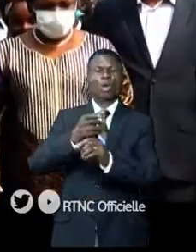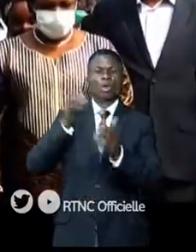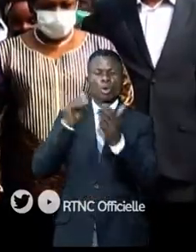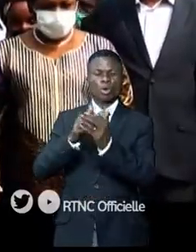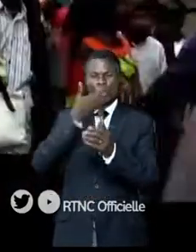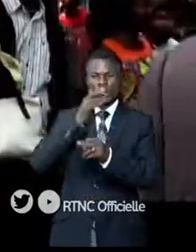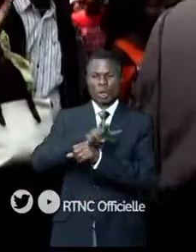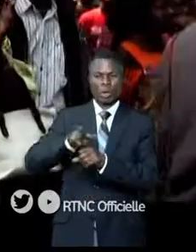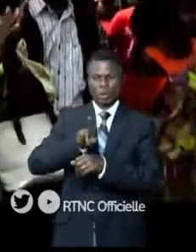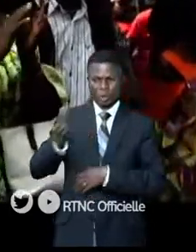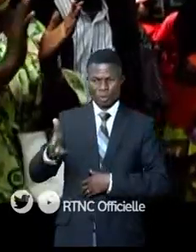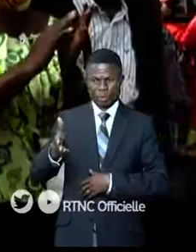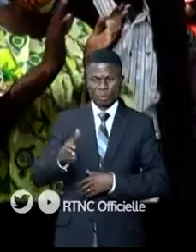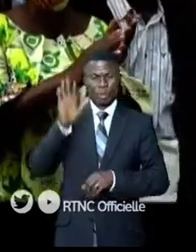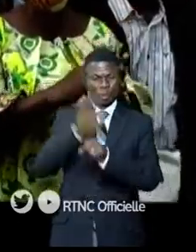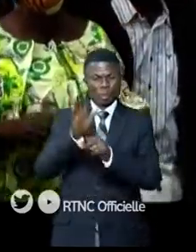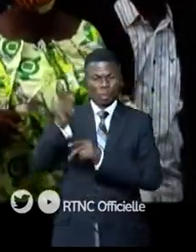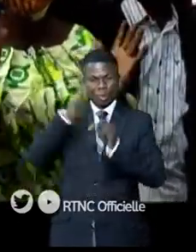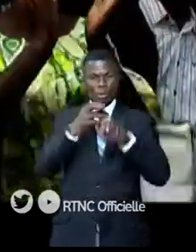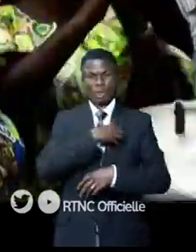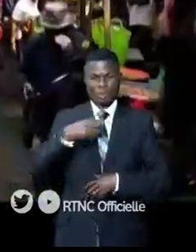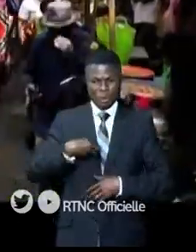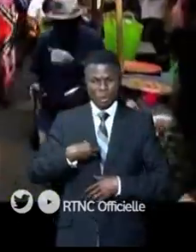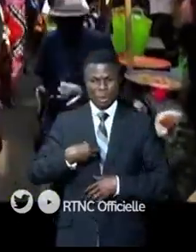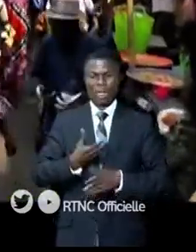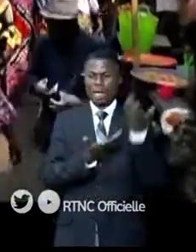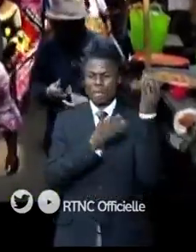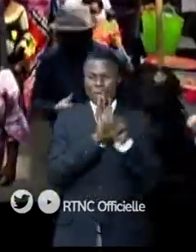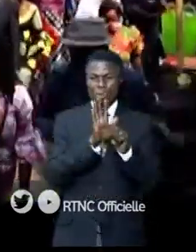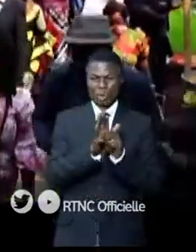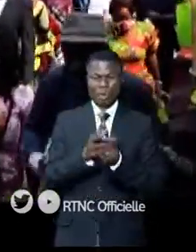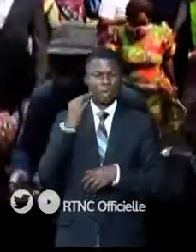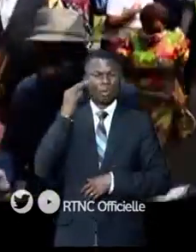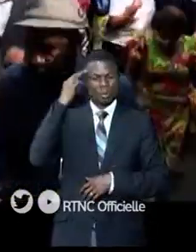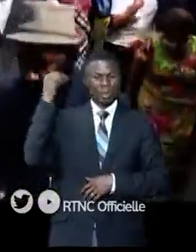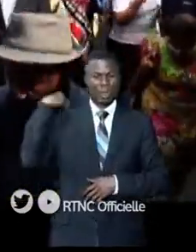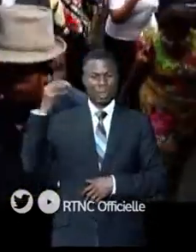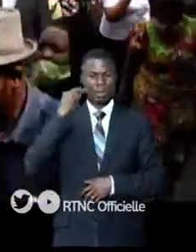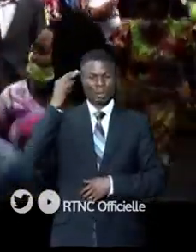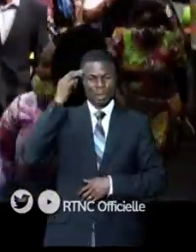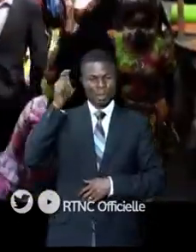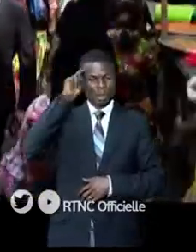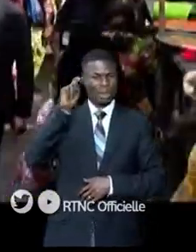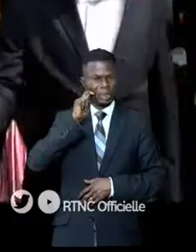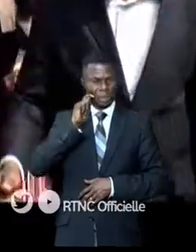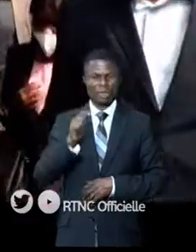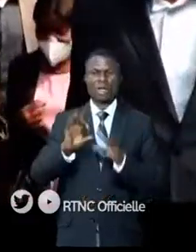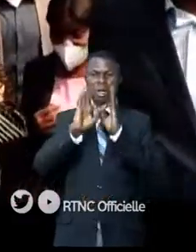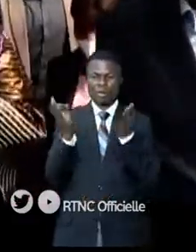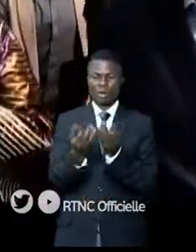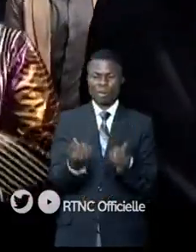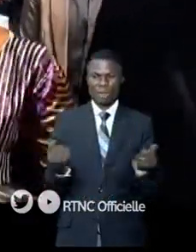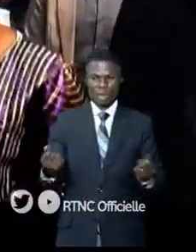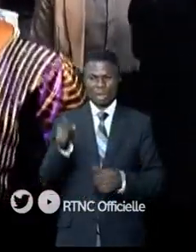la COVID-19. La population féminine étant la plus importante, la ministre d'État, ministre du Genre, Enfants et Famille, Béatrice